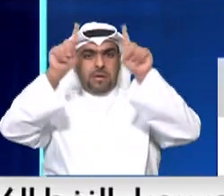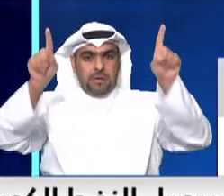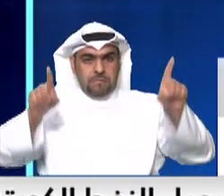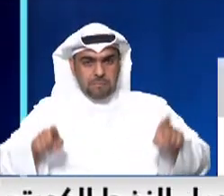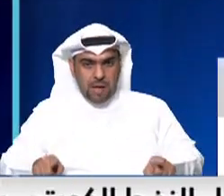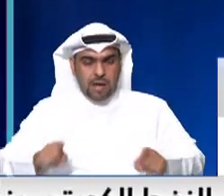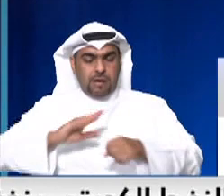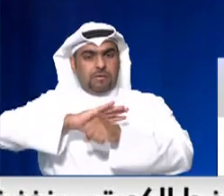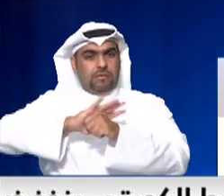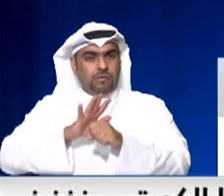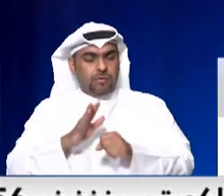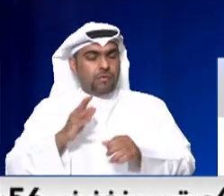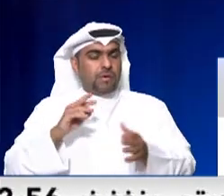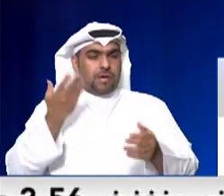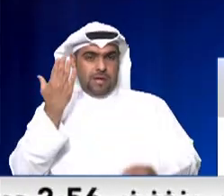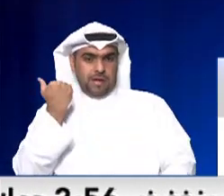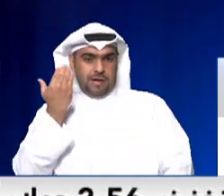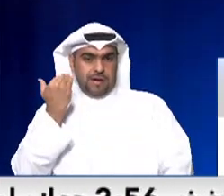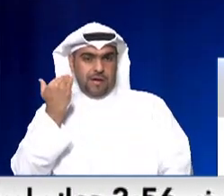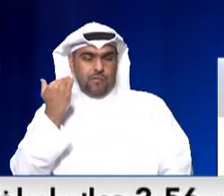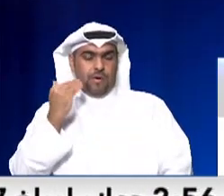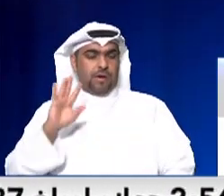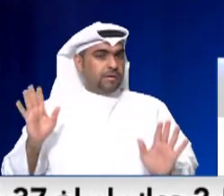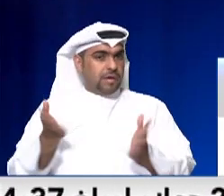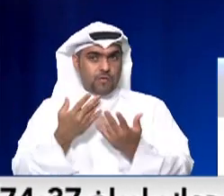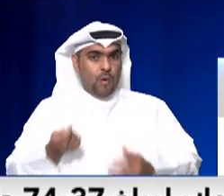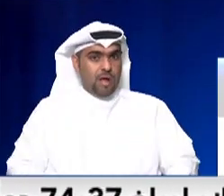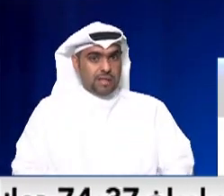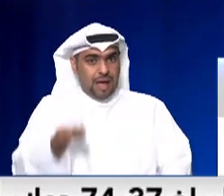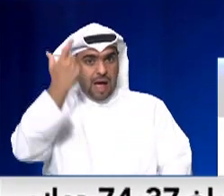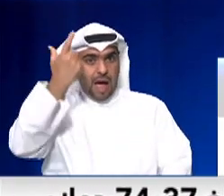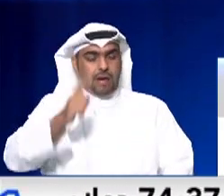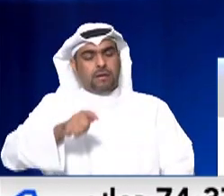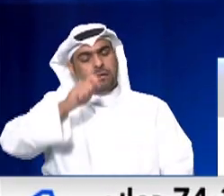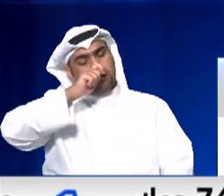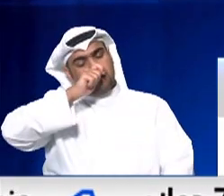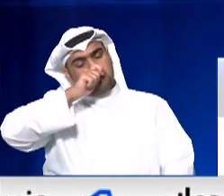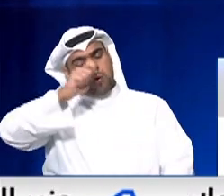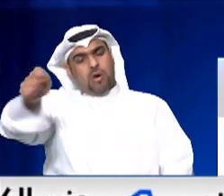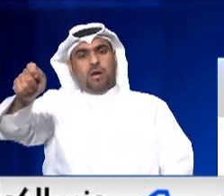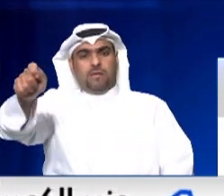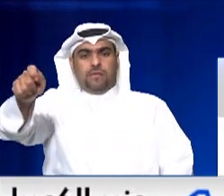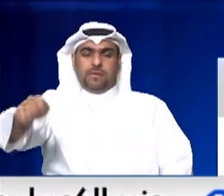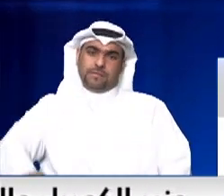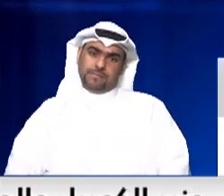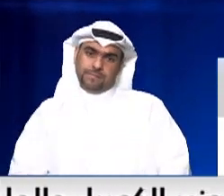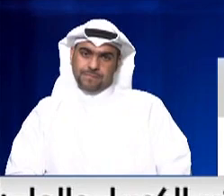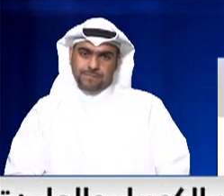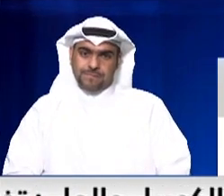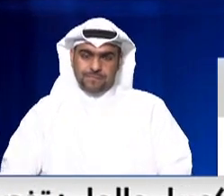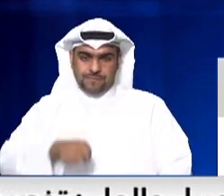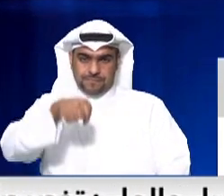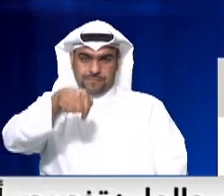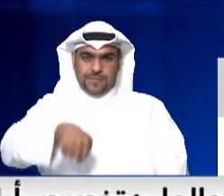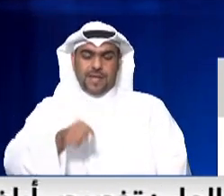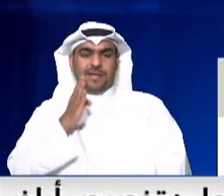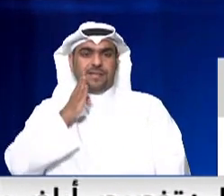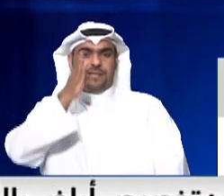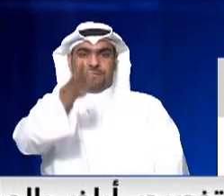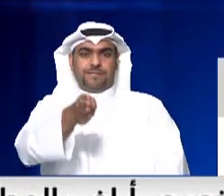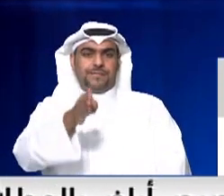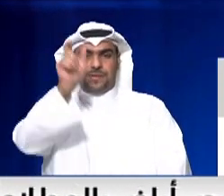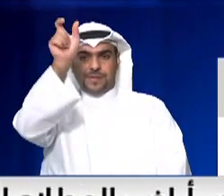للشؤون القانونيه والشركات والتراخيص التجاريه الدكتور محمد الجلال الذي يزور لبنان